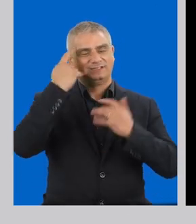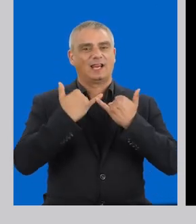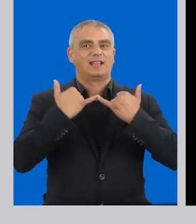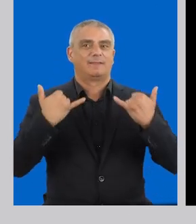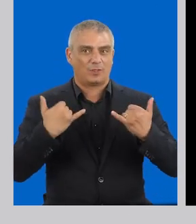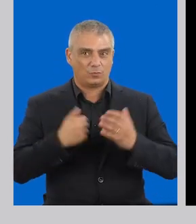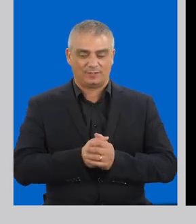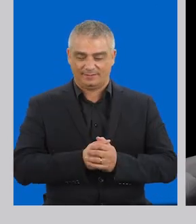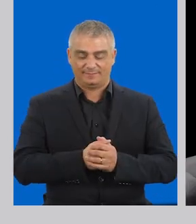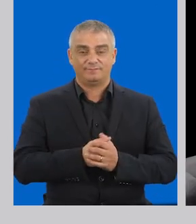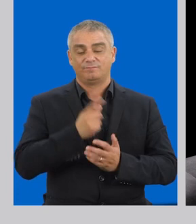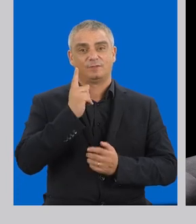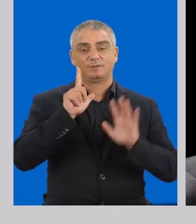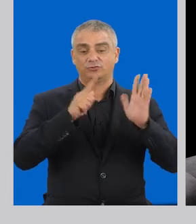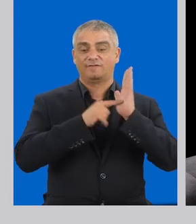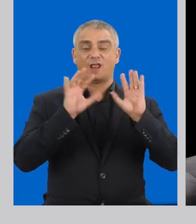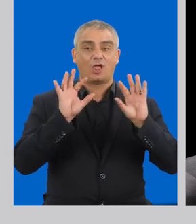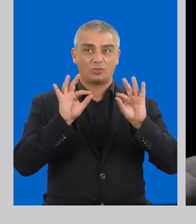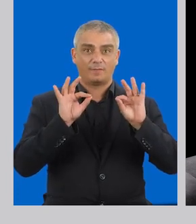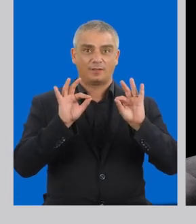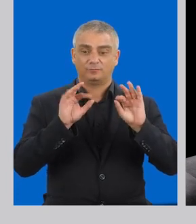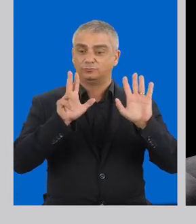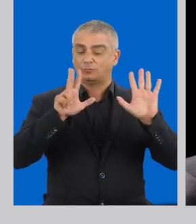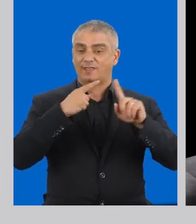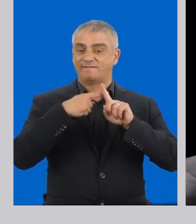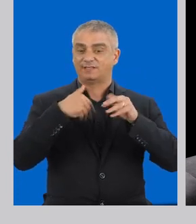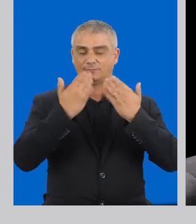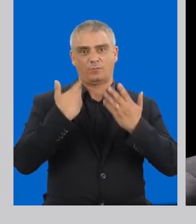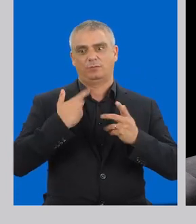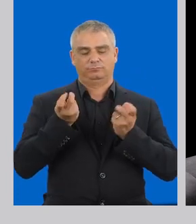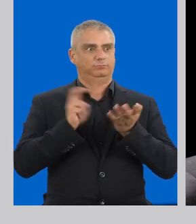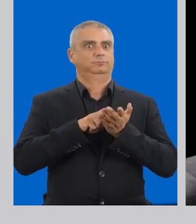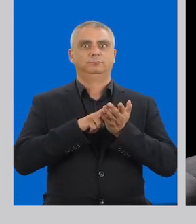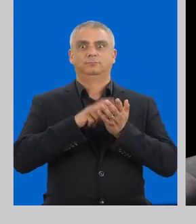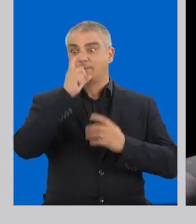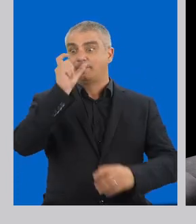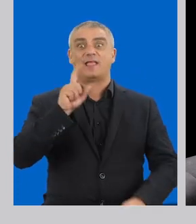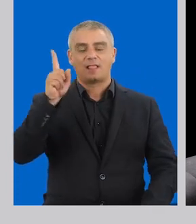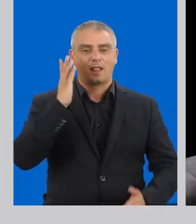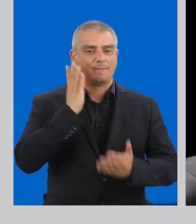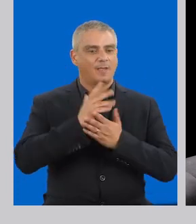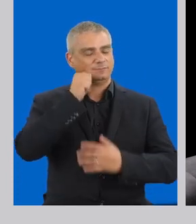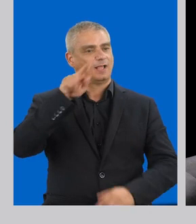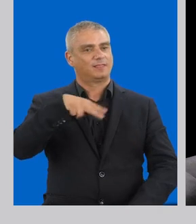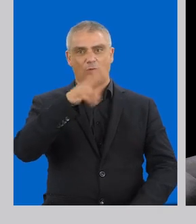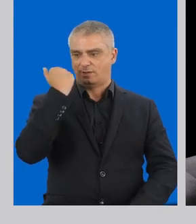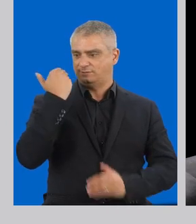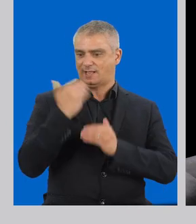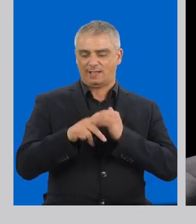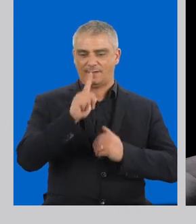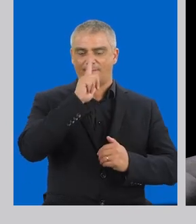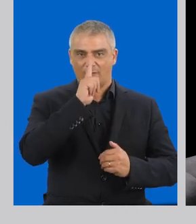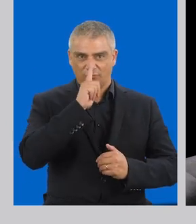כלית התפתחותית אז שבי לעשירי 8:30 בבוקר אנחנו מתעוררים באיטליה באמצע הטיול שאמור